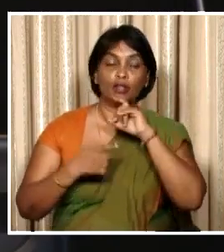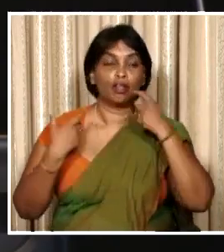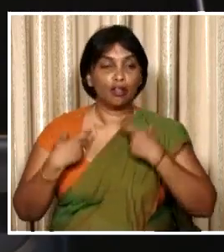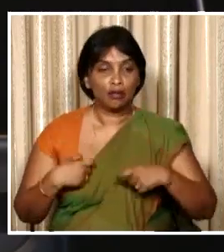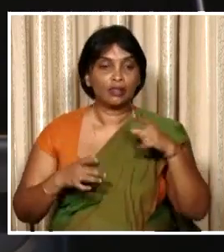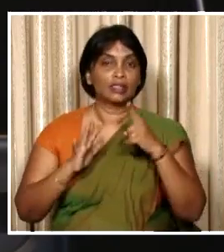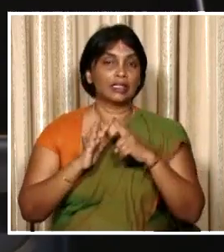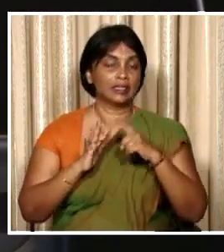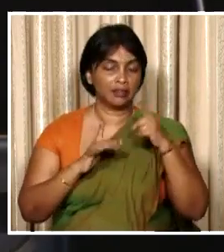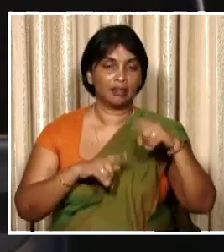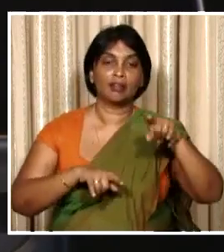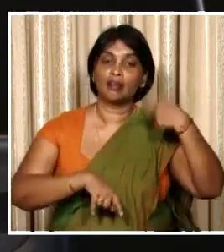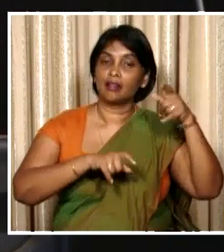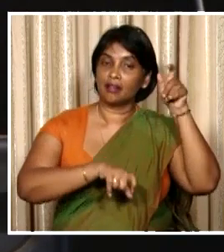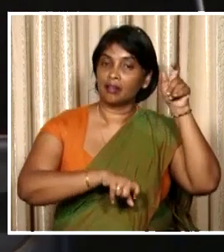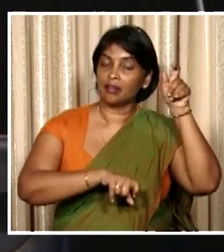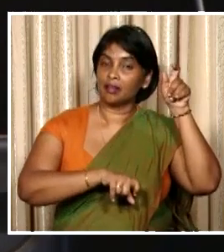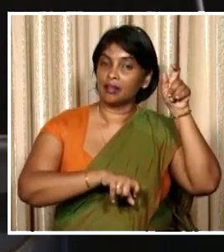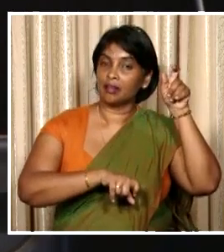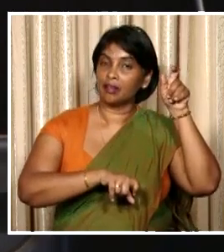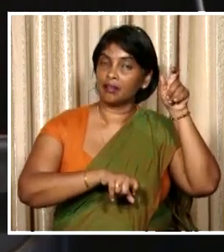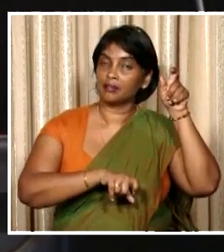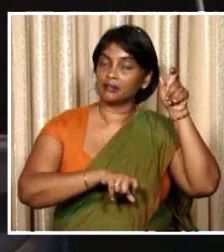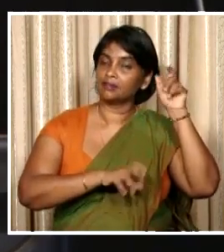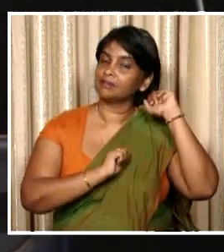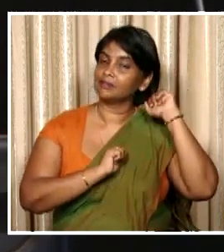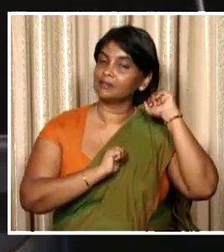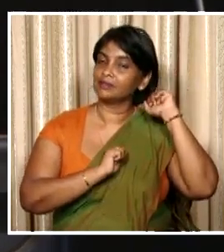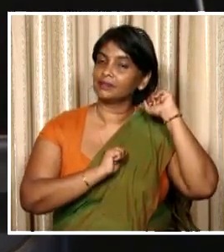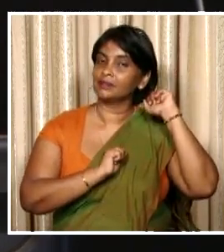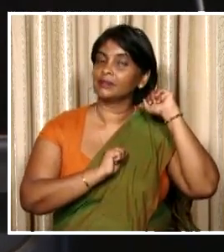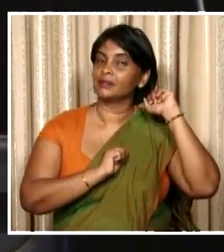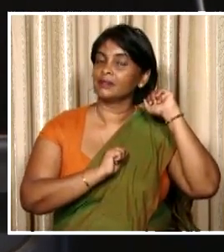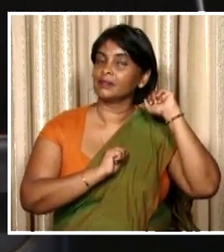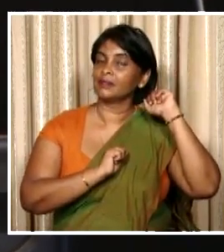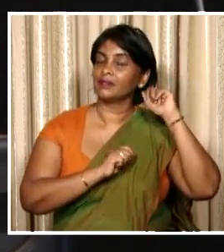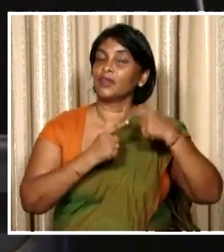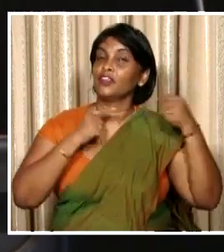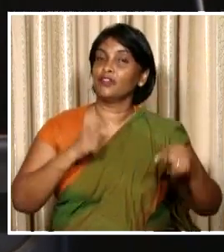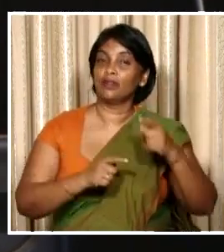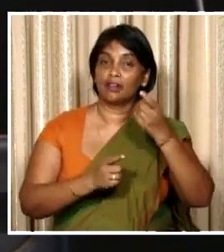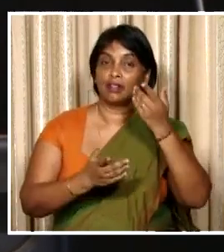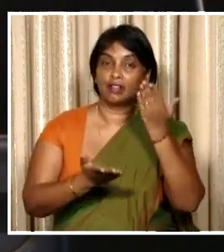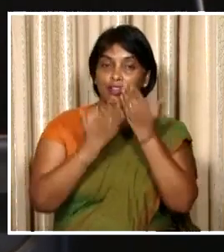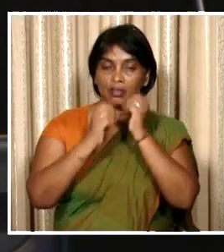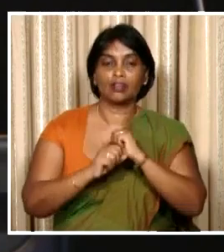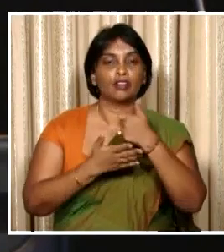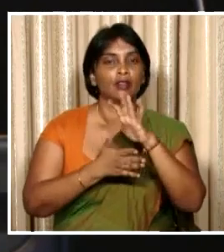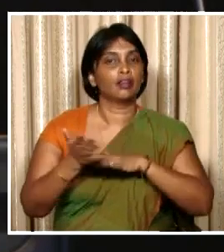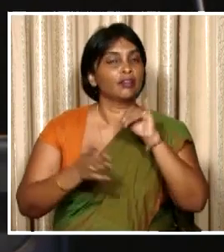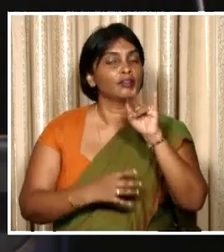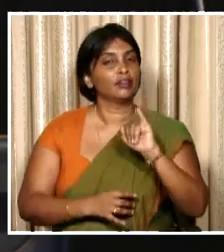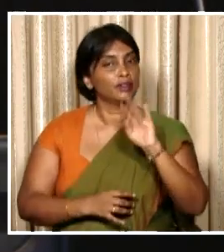නීතිඥ හිජාස් ඉස්මුල්ලා සහ අනෙකුත් ජසීම් විරුද්ධ සාක්ෂි නොමැති බව පෙන්වන ලිපිය